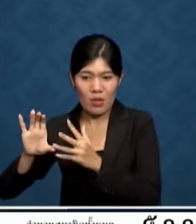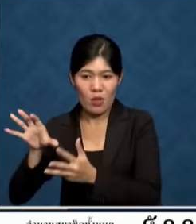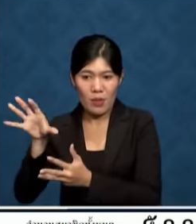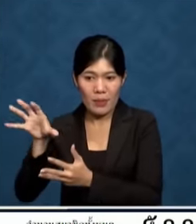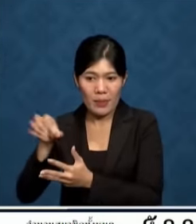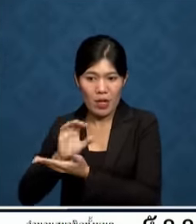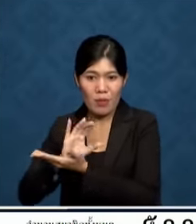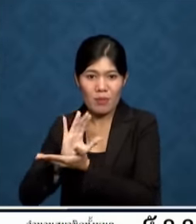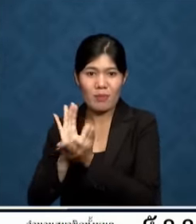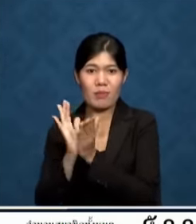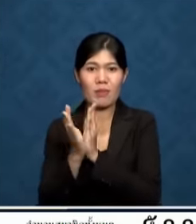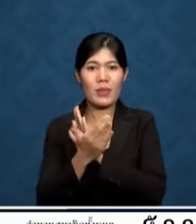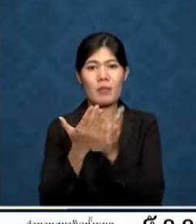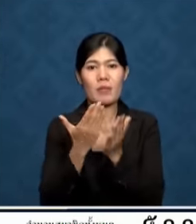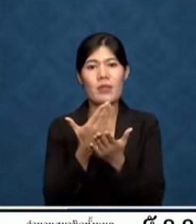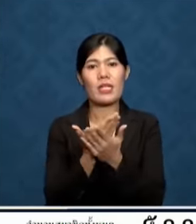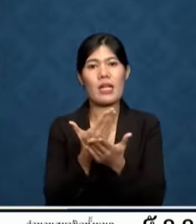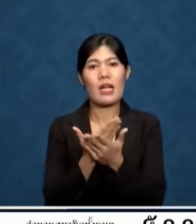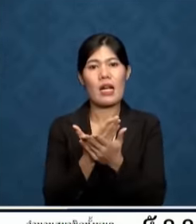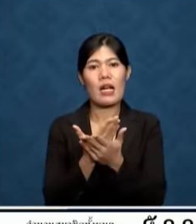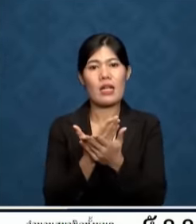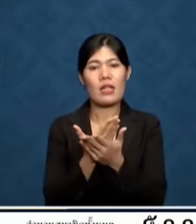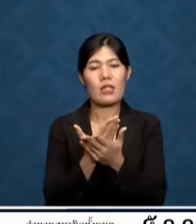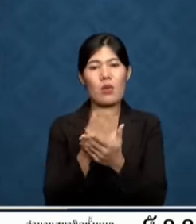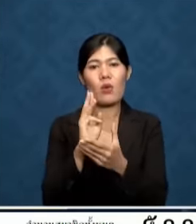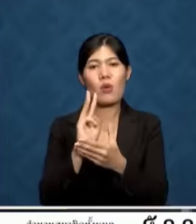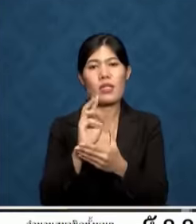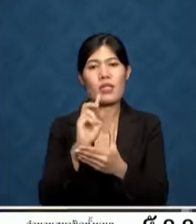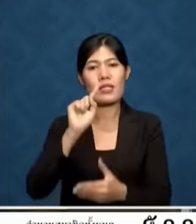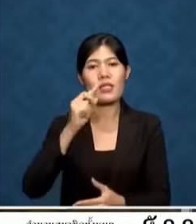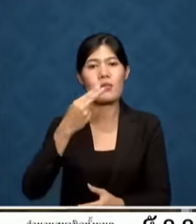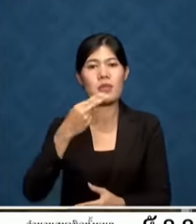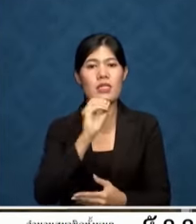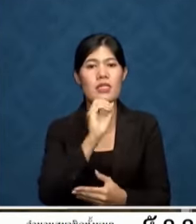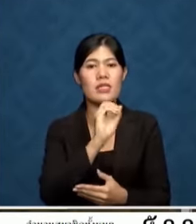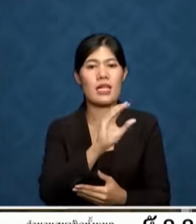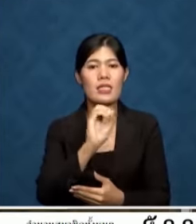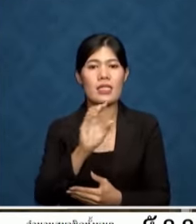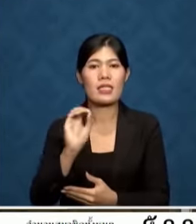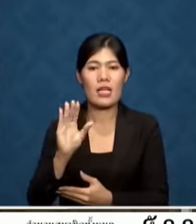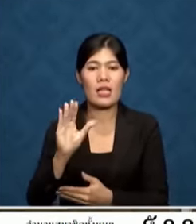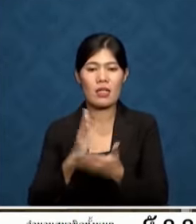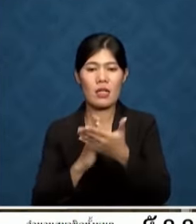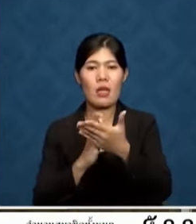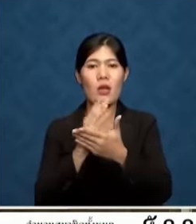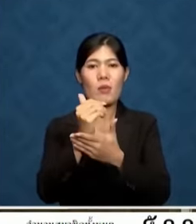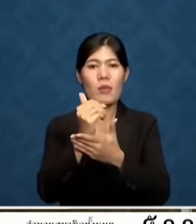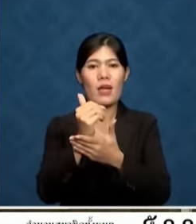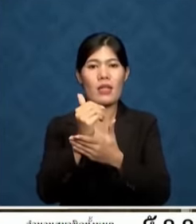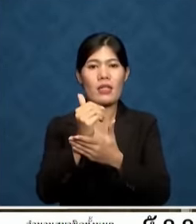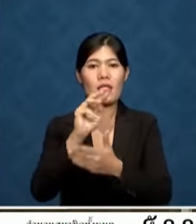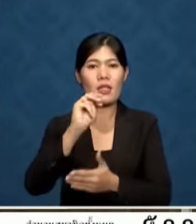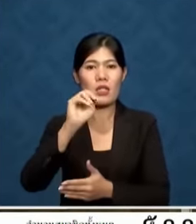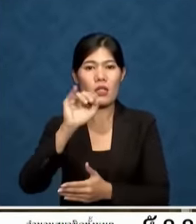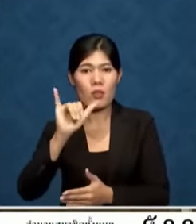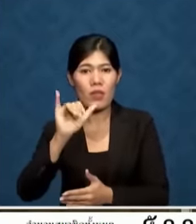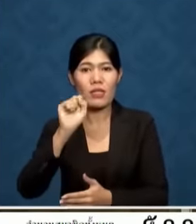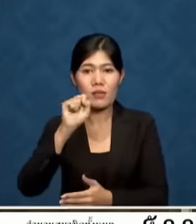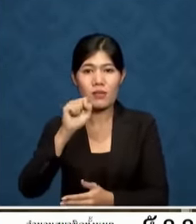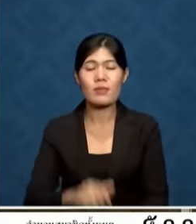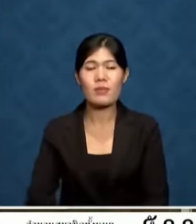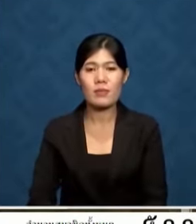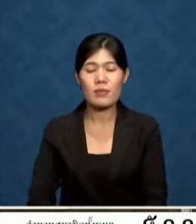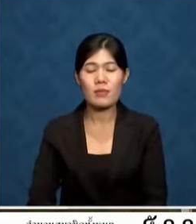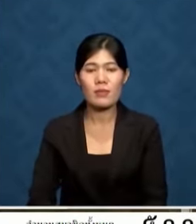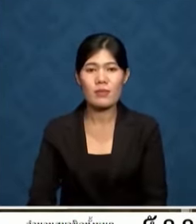เพื่อกู้มาแจกบรรลุเป้าหมายพรรคการเมืองได้แต่ถ้าทำแบบนี้จริงผม